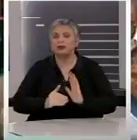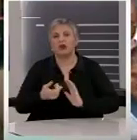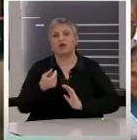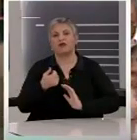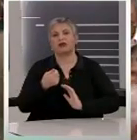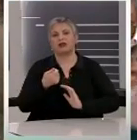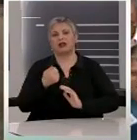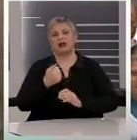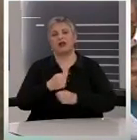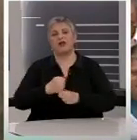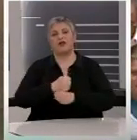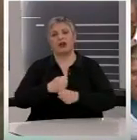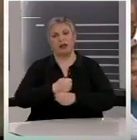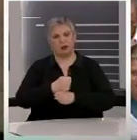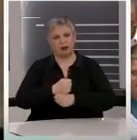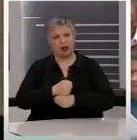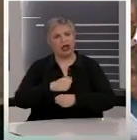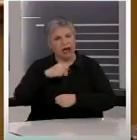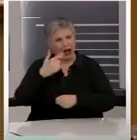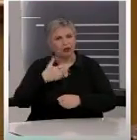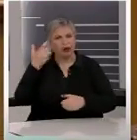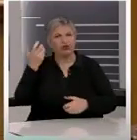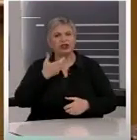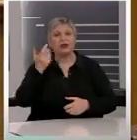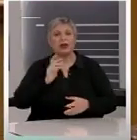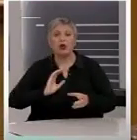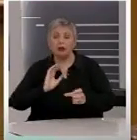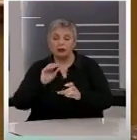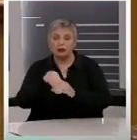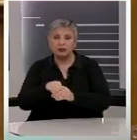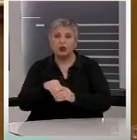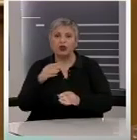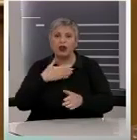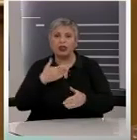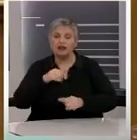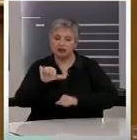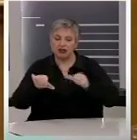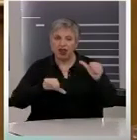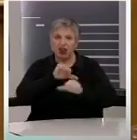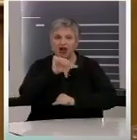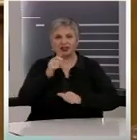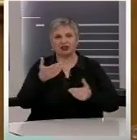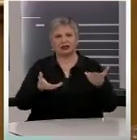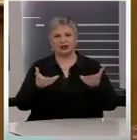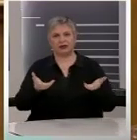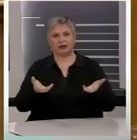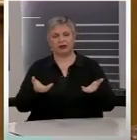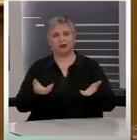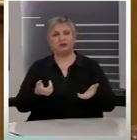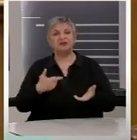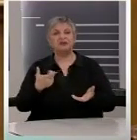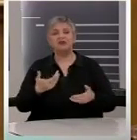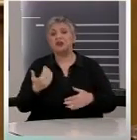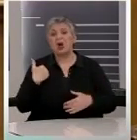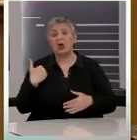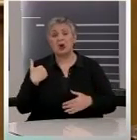Αυτό σημαίνει κάνεις παρέμβαση για να αλλάξεις τους συσχετισμούς. Είναι δίκαιος αυτός ο προϋπολογισμός,